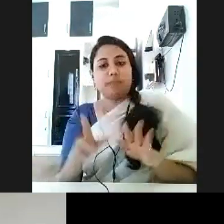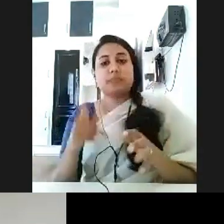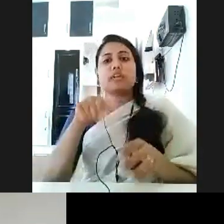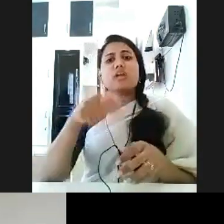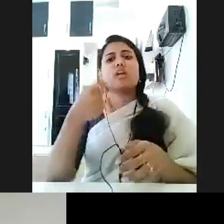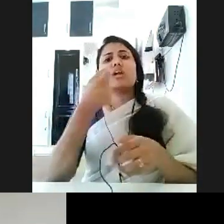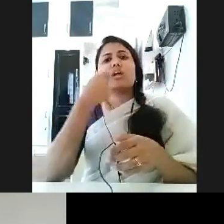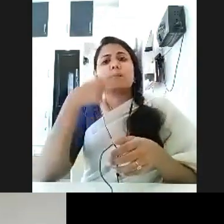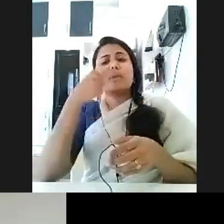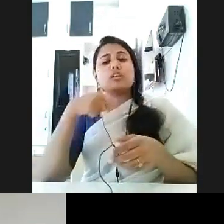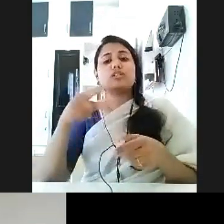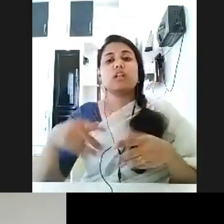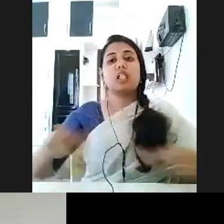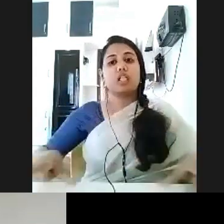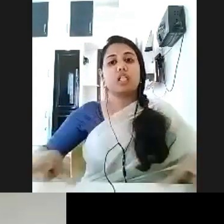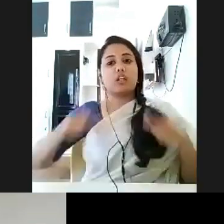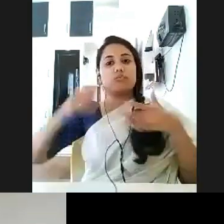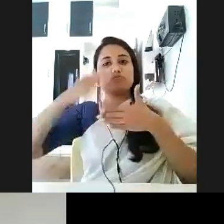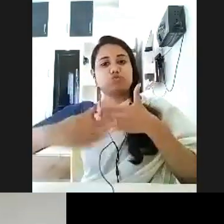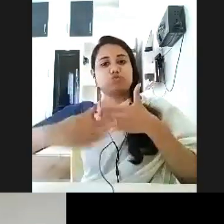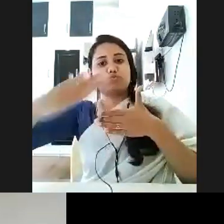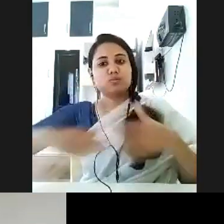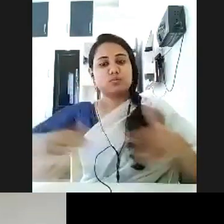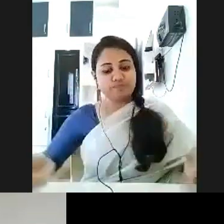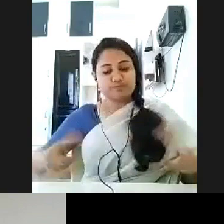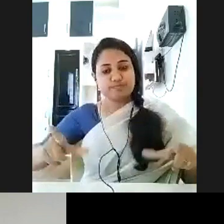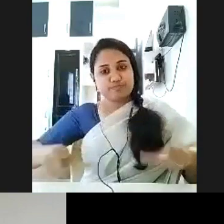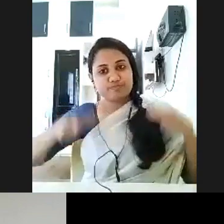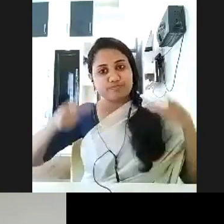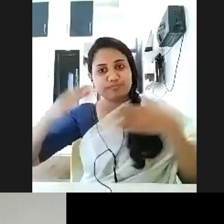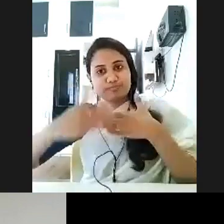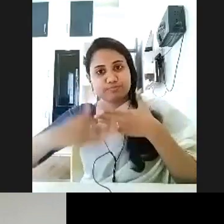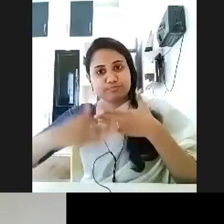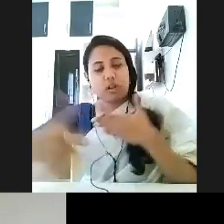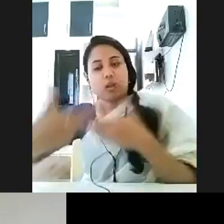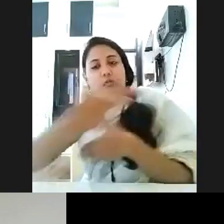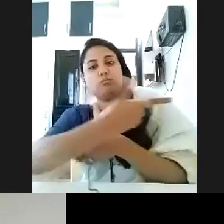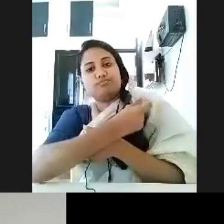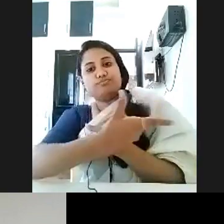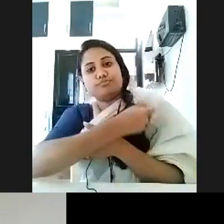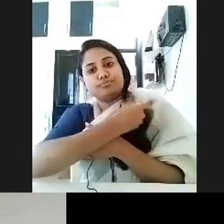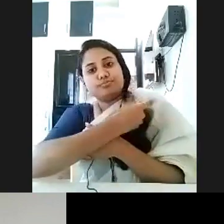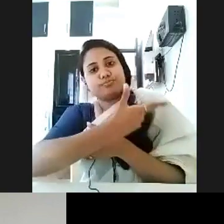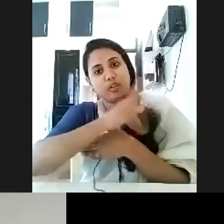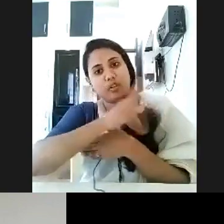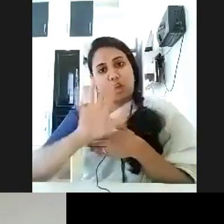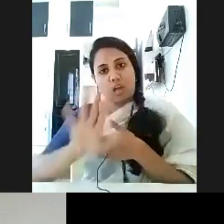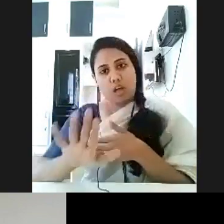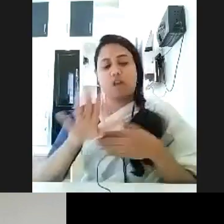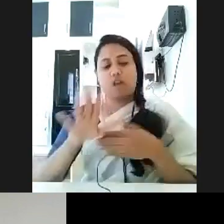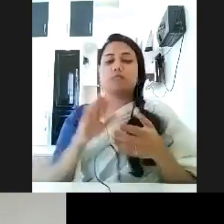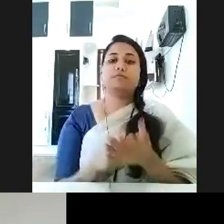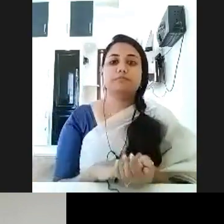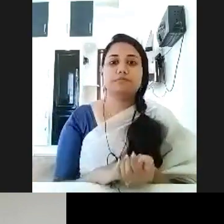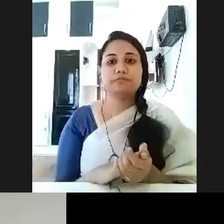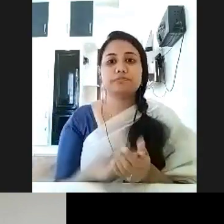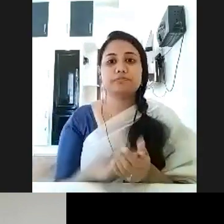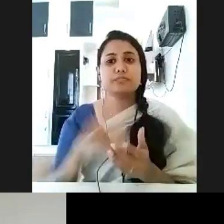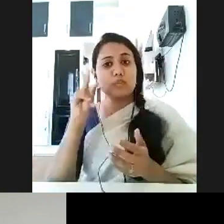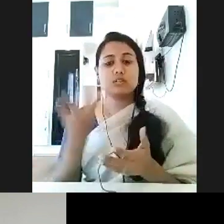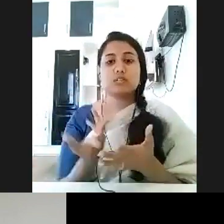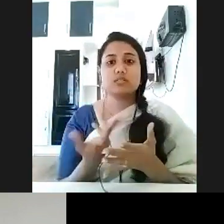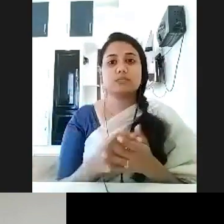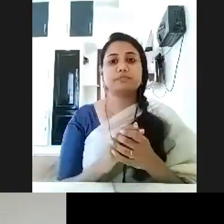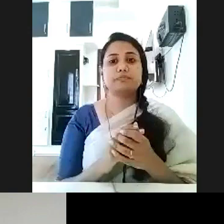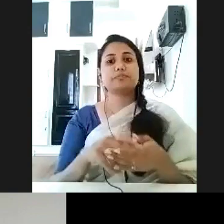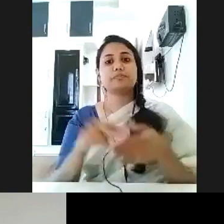കൊടുക്കേണ്ട മരുന്നാണ്. കുട്ടി എത്രത്തോളം ഉണ്ടോ ആ സമയം വരെ നമുക്ക് ഈ മരുന്ന് കൊടുക്കേണ്ട ഒരു ആവശ്യമായിട്ട് ഉണ്ടാവും. രണ്ടാമത്തെ രീതിയുള്ള മരുന്നാണ്